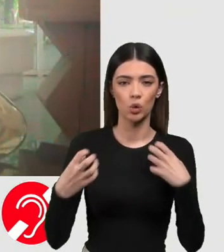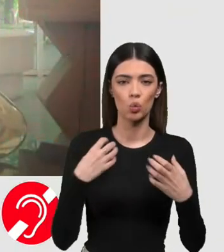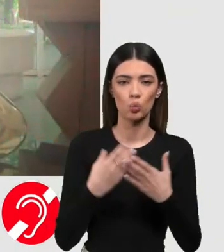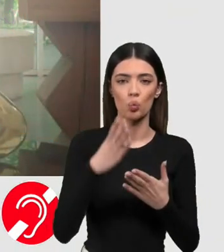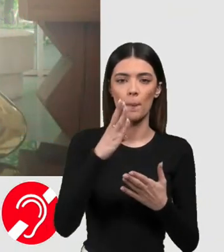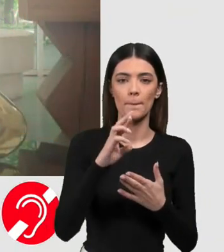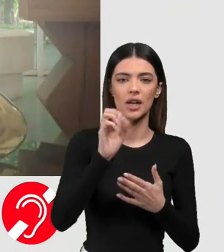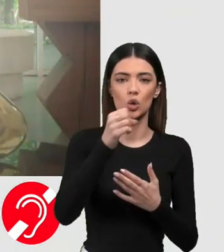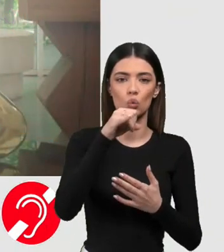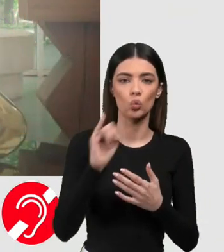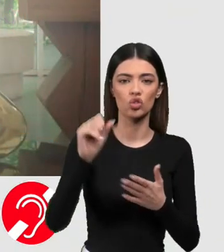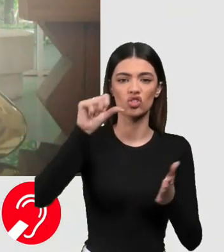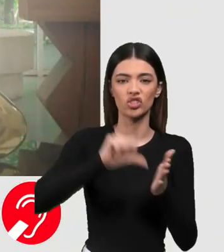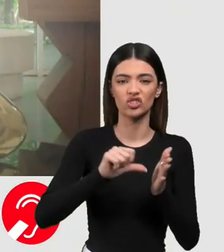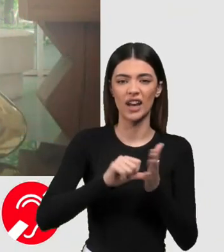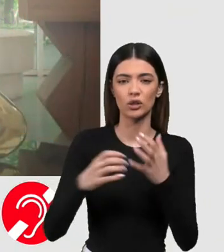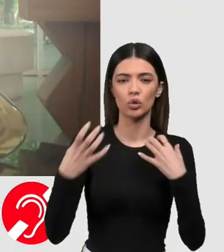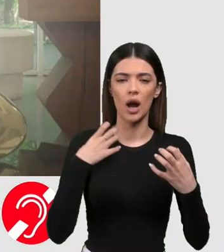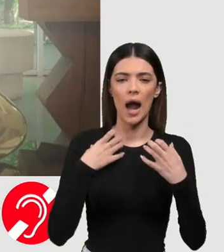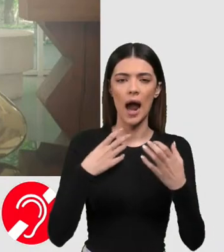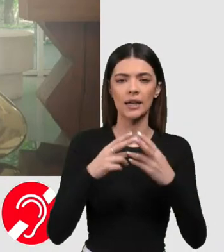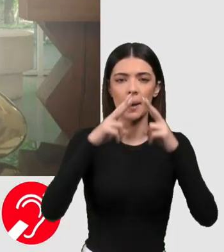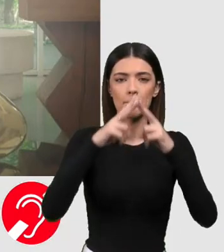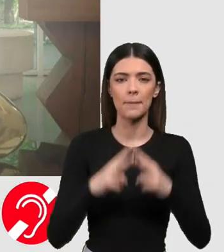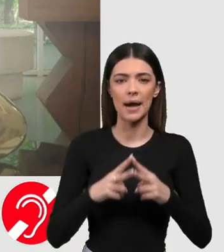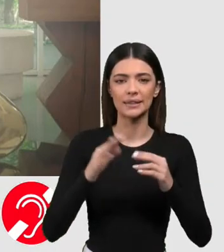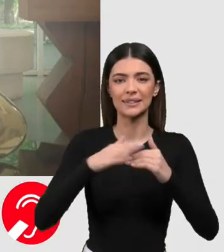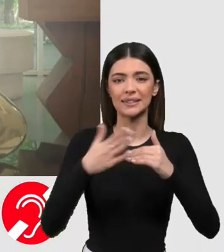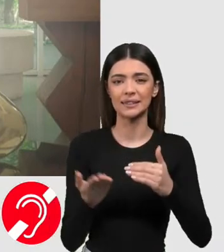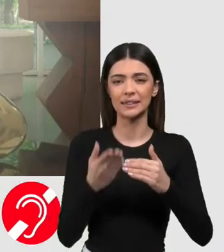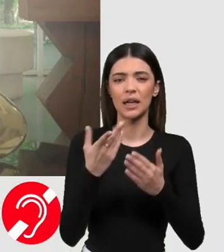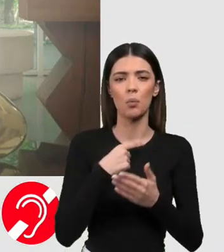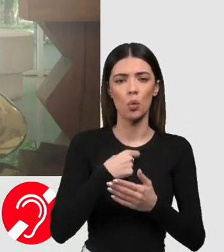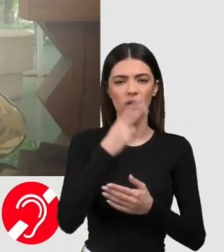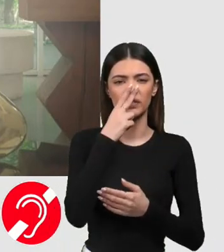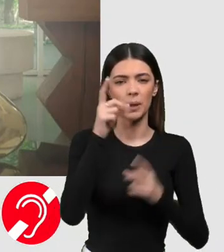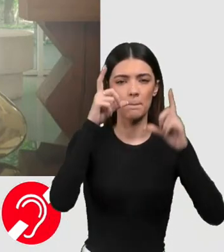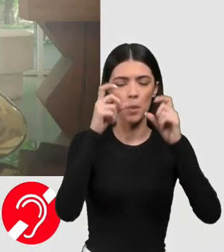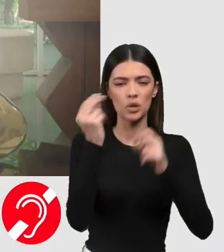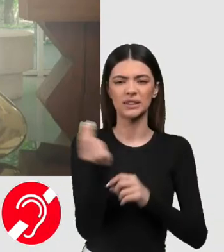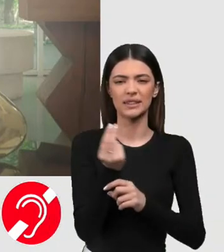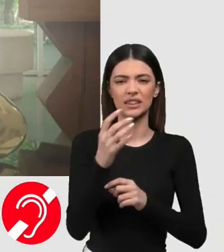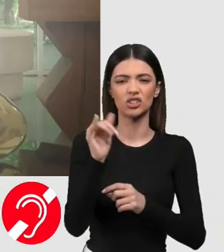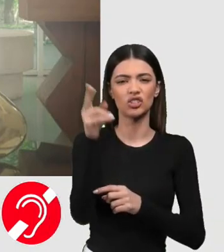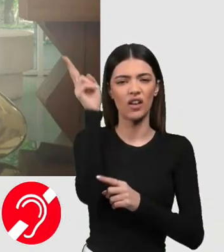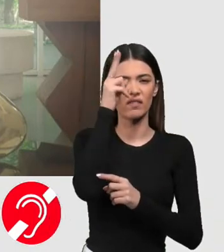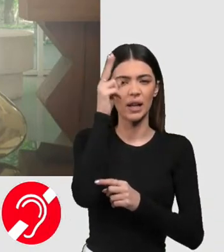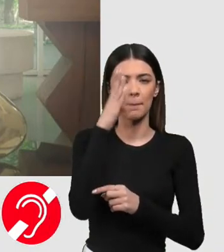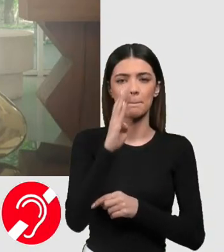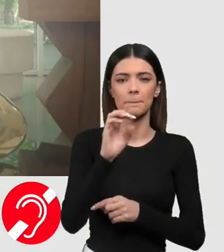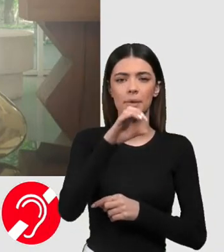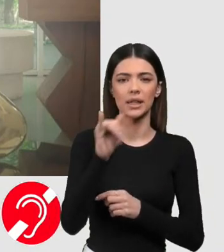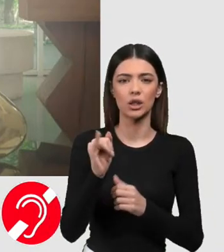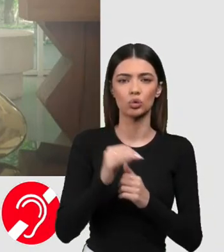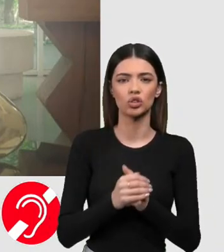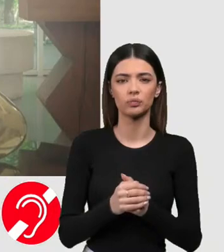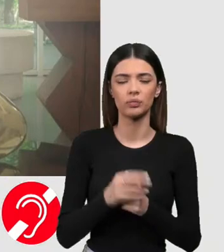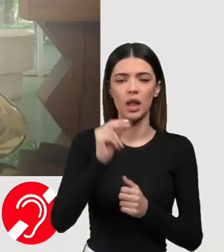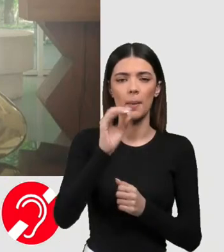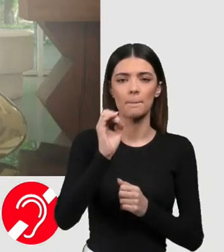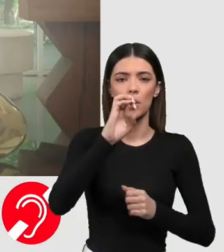începe expoziția Brâncuș la Centrul Național de Artă și Cultură Pompidou din Paris. Pe lângă operele sculptorului poți vedea și fotografii, desene și filme ale lui